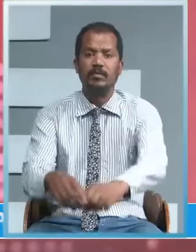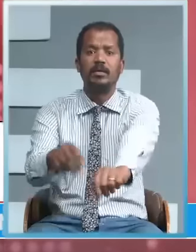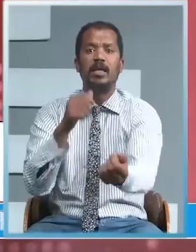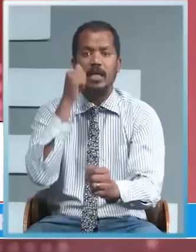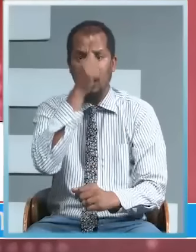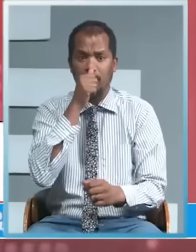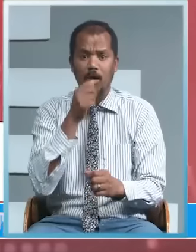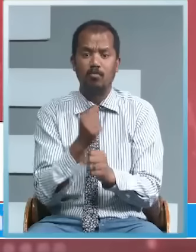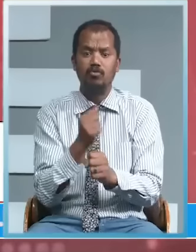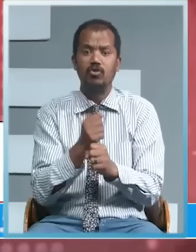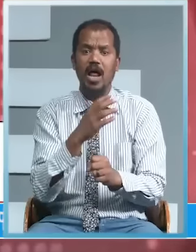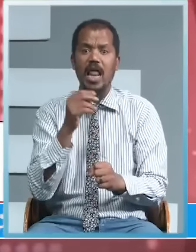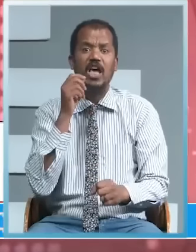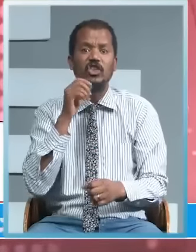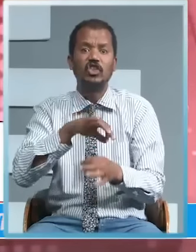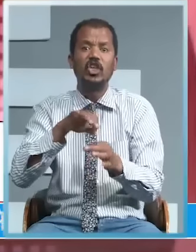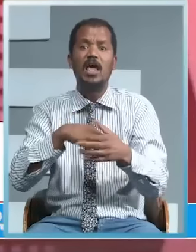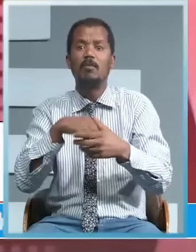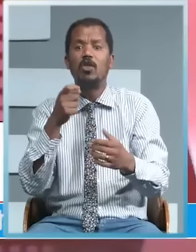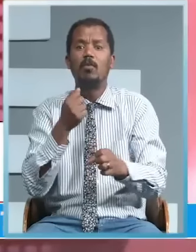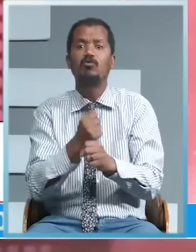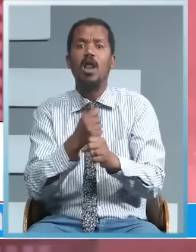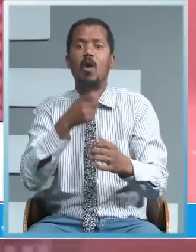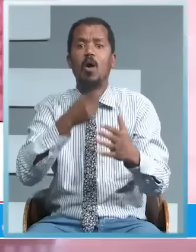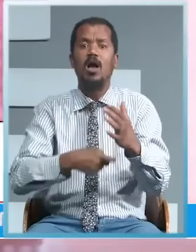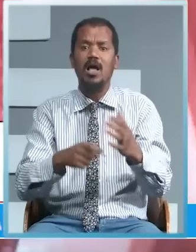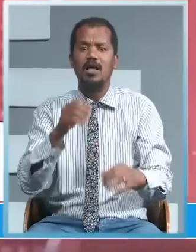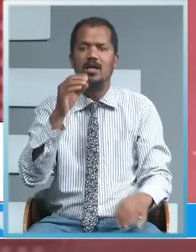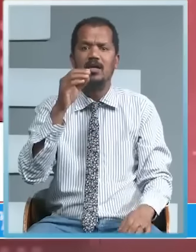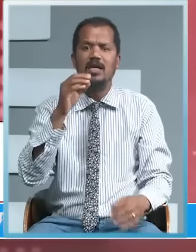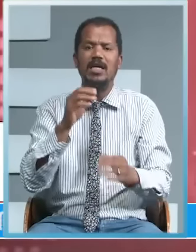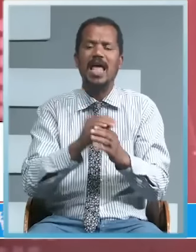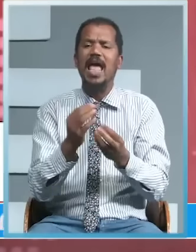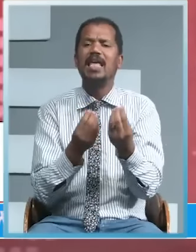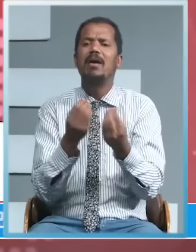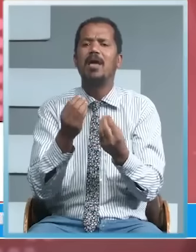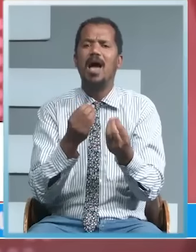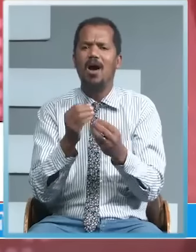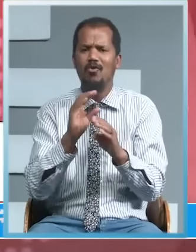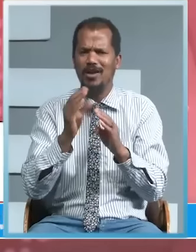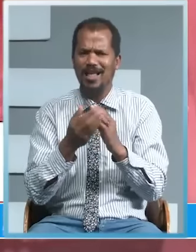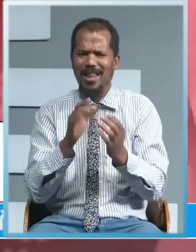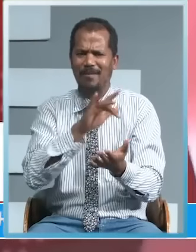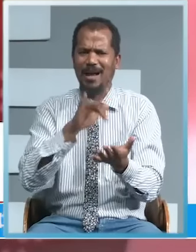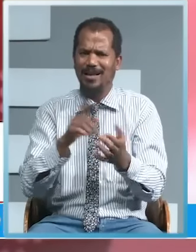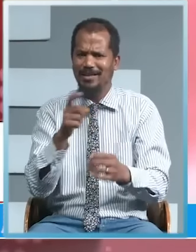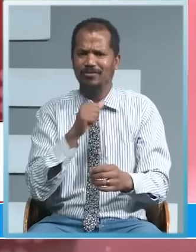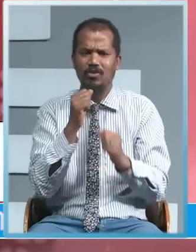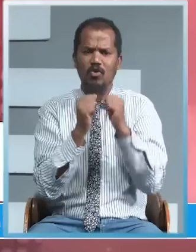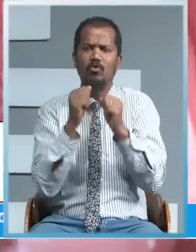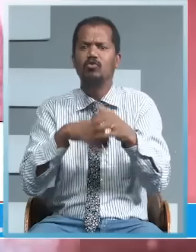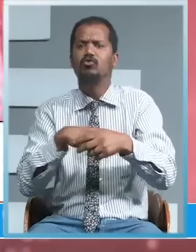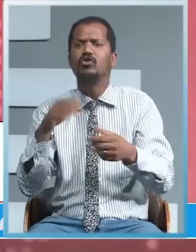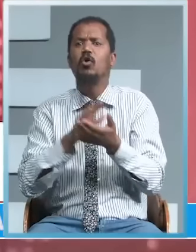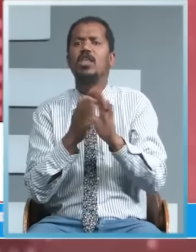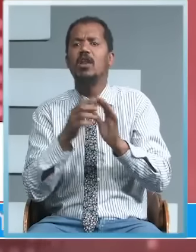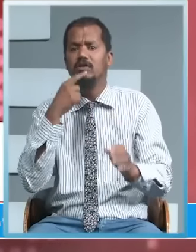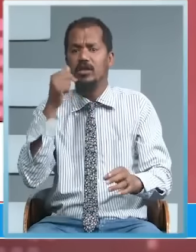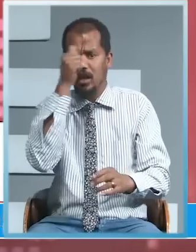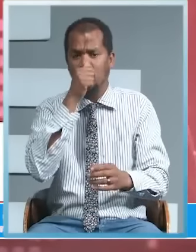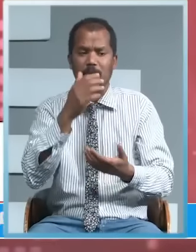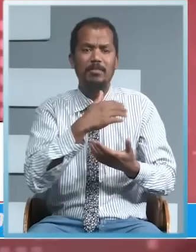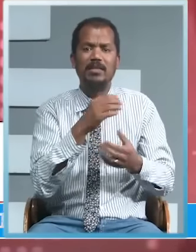የኢትዮጵያ ቡናና ሻይ ባለስልጣን የሚያወጣው የቡና ዋጋ ህዳግ የገበያ ሁኔታን ያላማከለ በመሆኑ ከውድድር ውጪ ሆኛለው ሲል